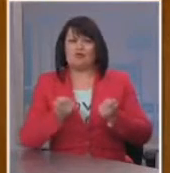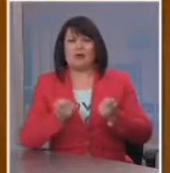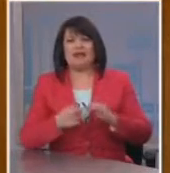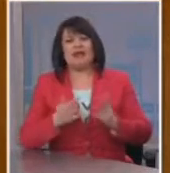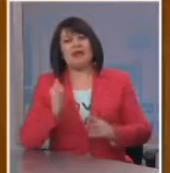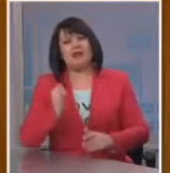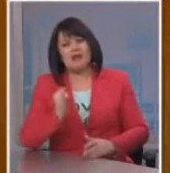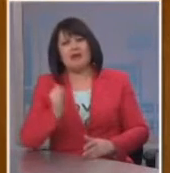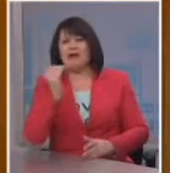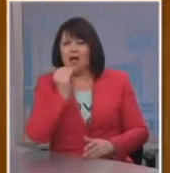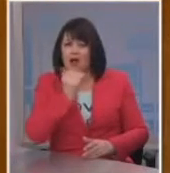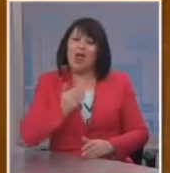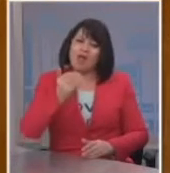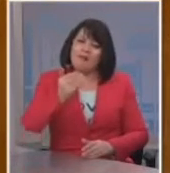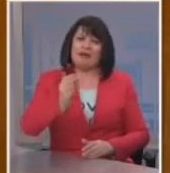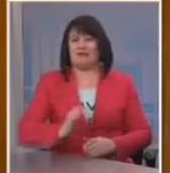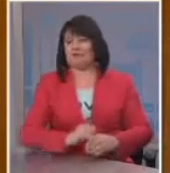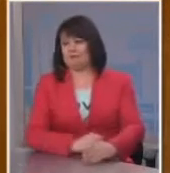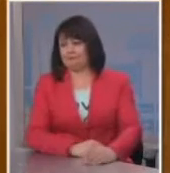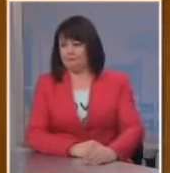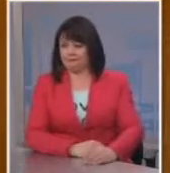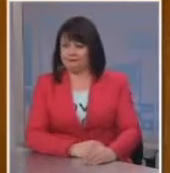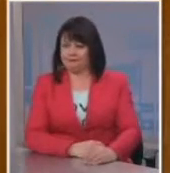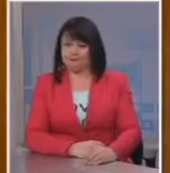είτε γρήγορα, είτε αργότερα.